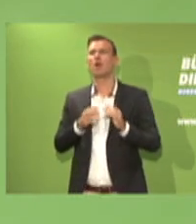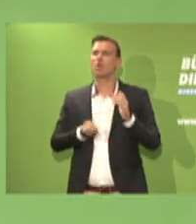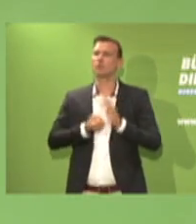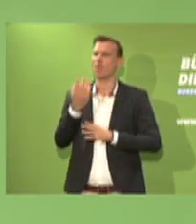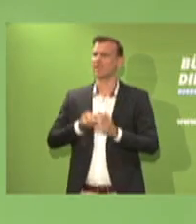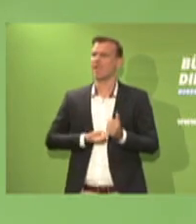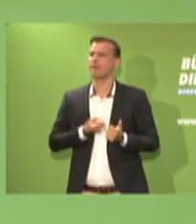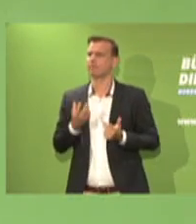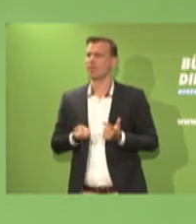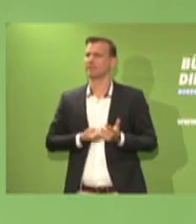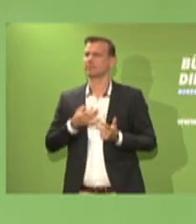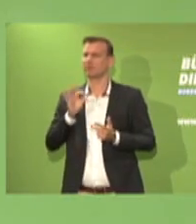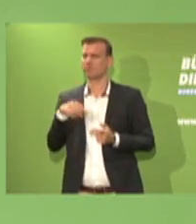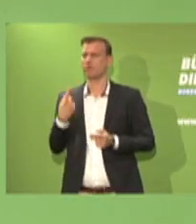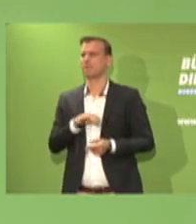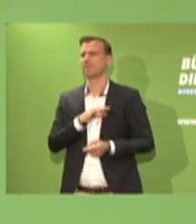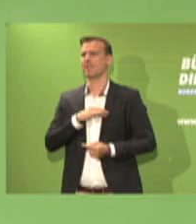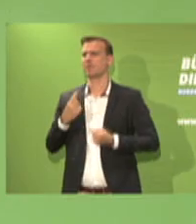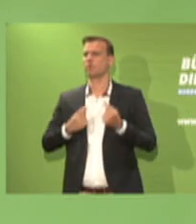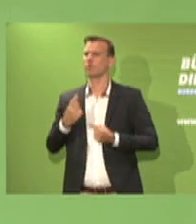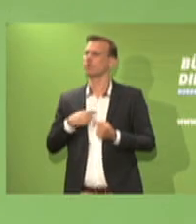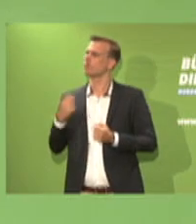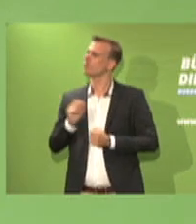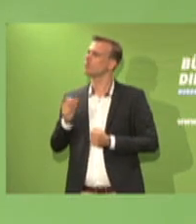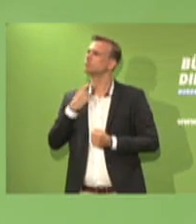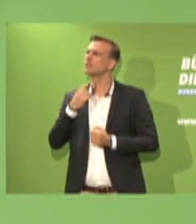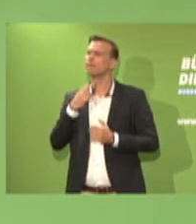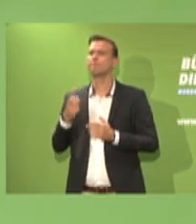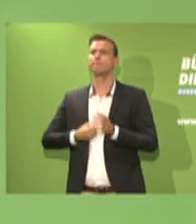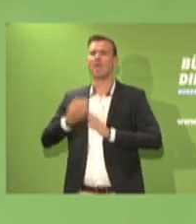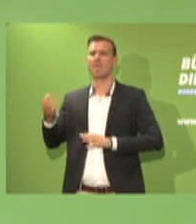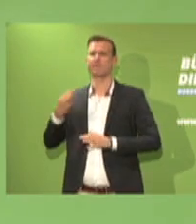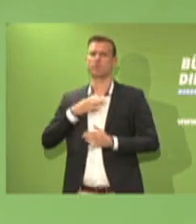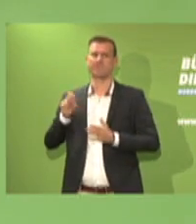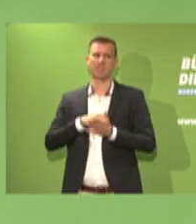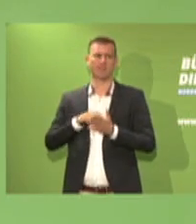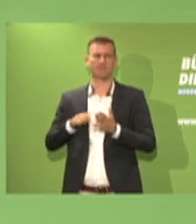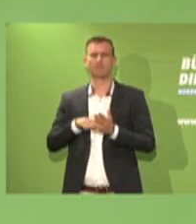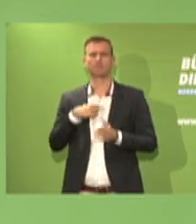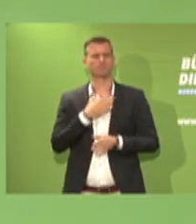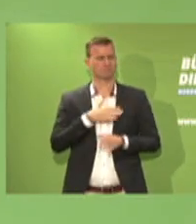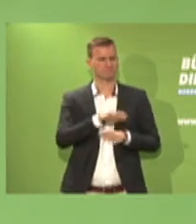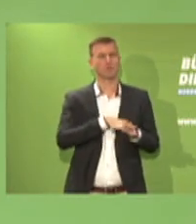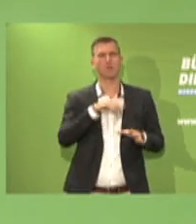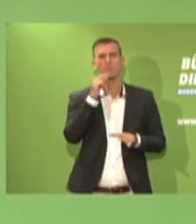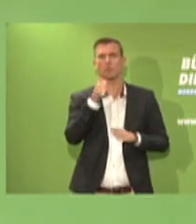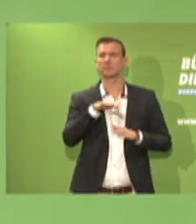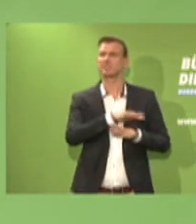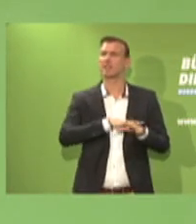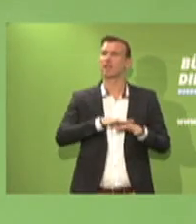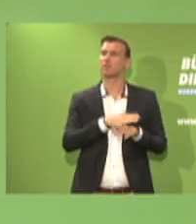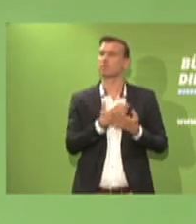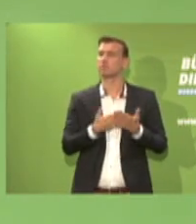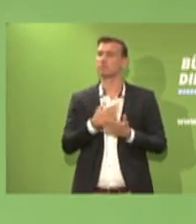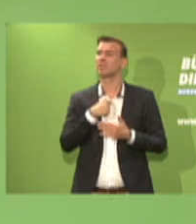Impulse für uns Grüne gekommen sind, dass wir enorme Stimmenzuwächse haben. Bei uns im Münsterland beispielsweise nehmen